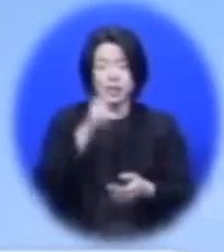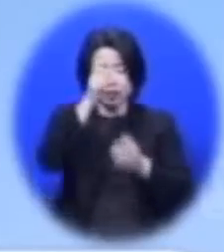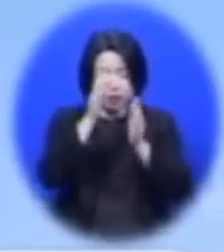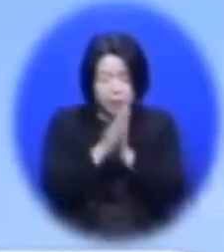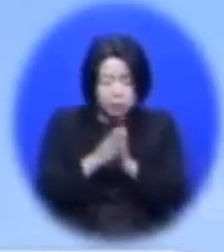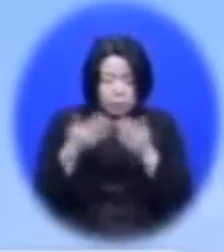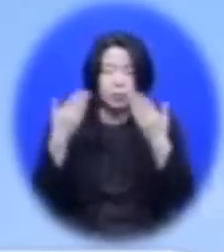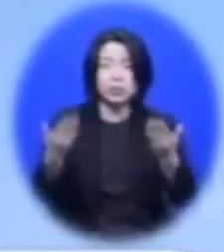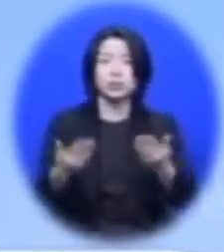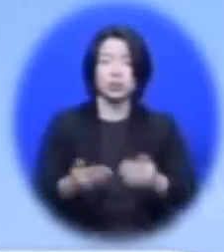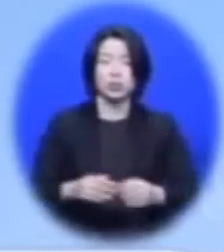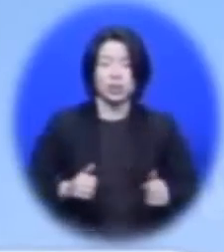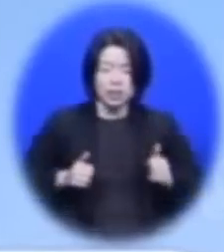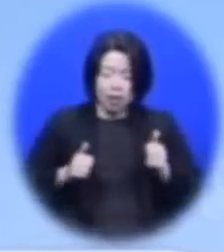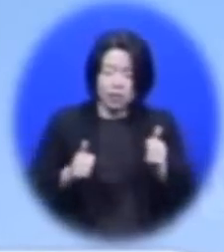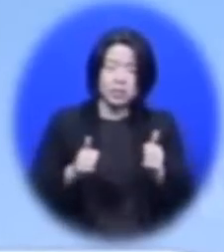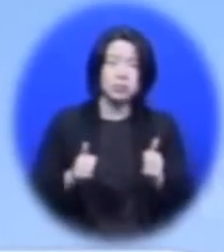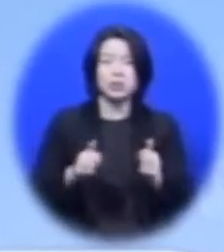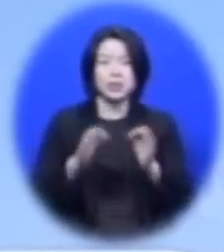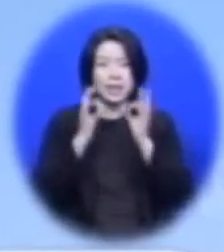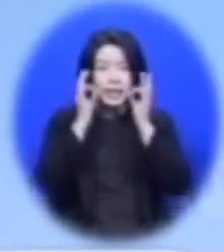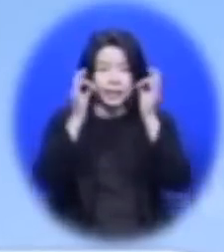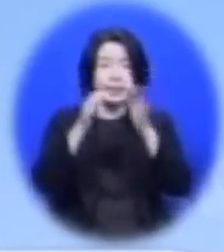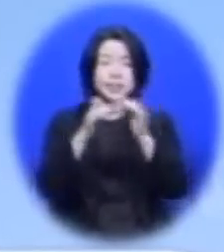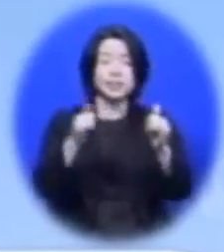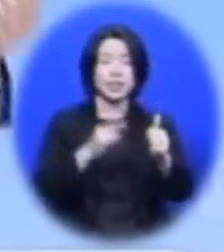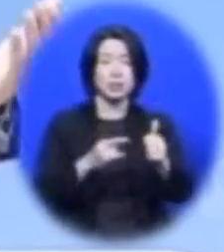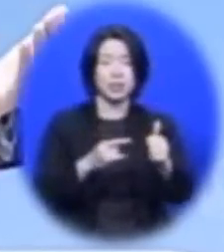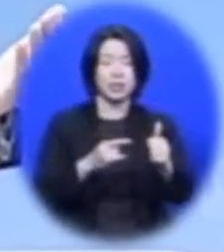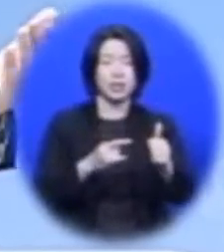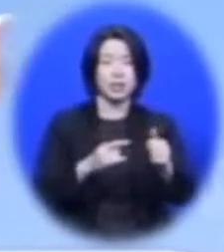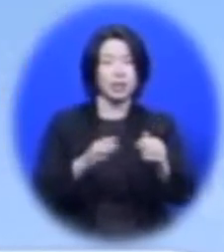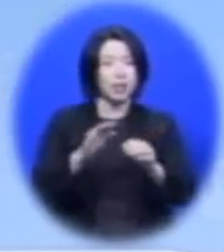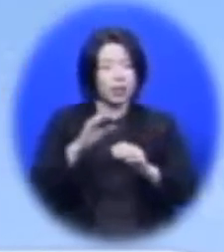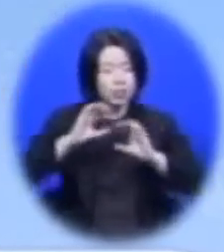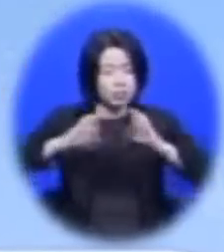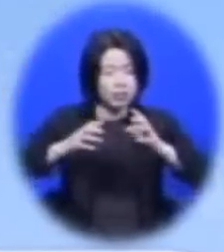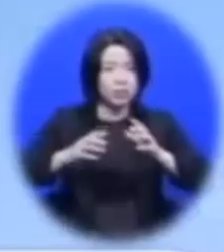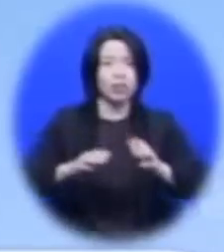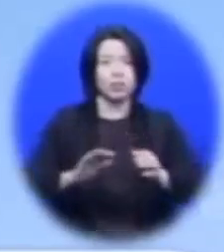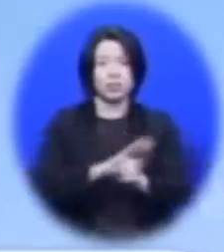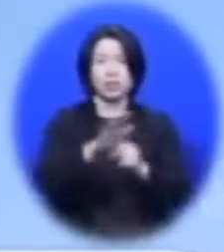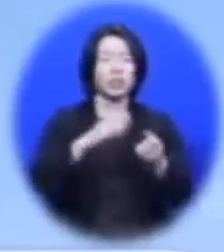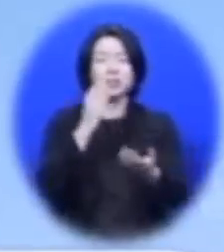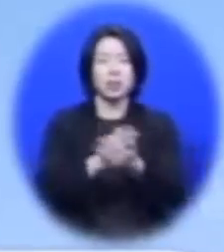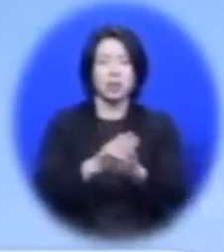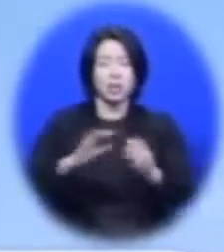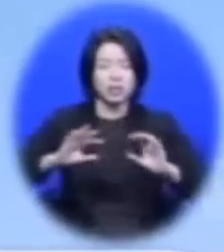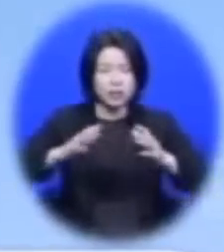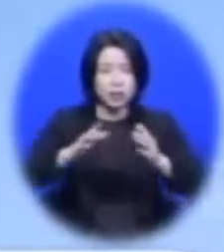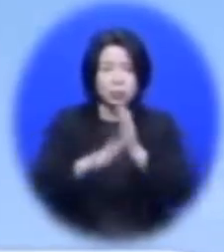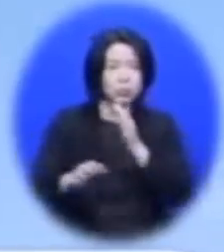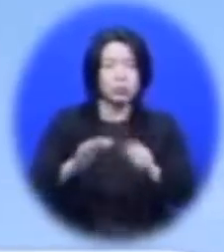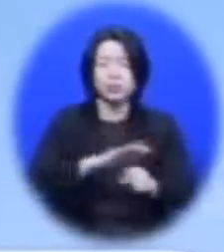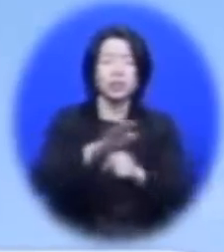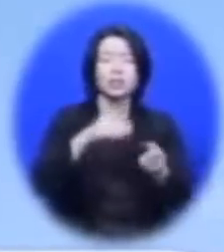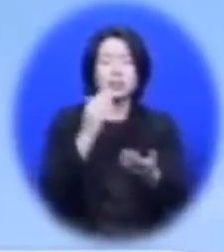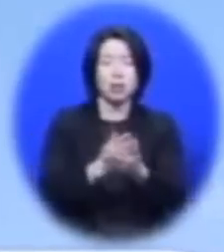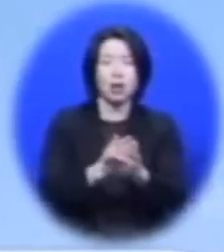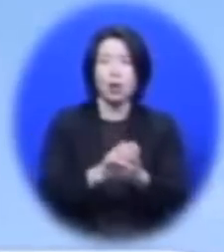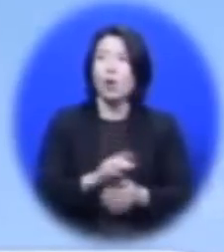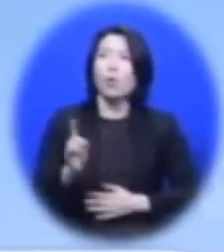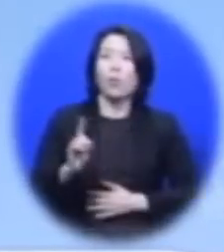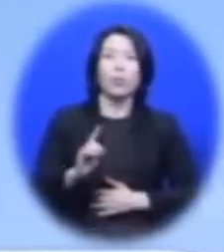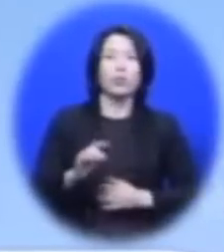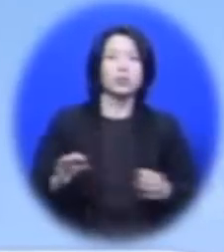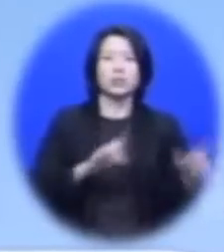하고 열심히 애를 쓰는 사람한테 세상을 사랑하지 마라, 세상과 세상에 있는 것들을 사랑하지 마라, 그럼 어떻게 살라는